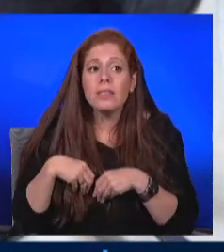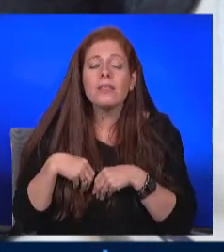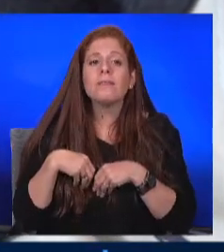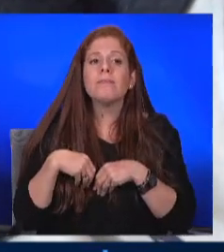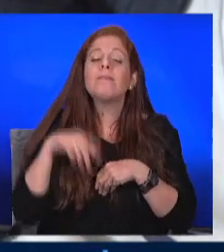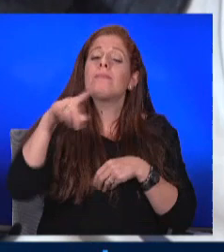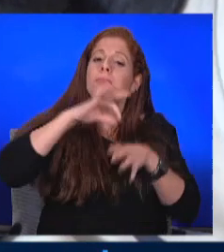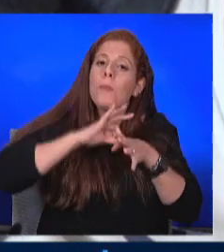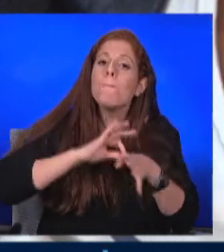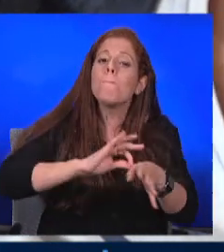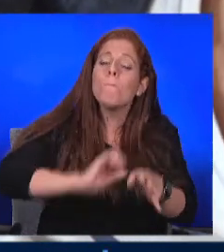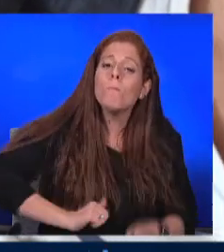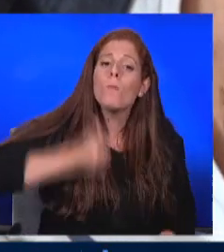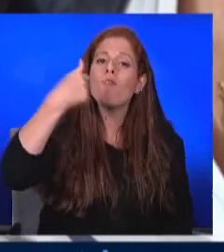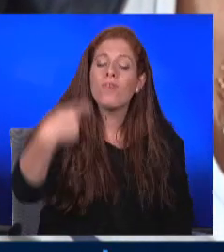מובילה